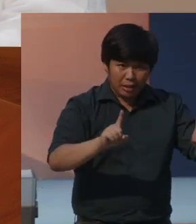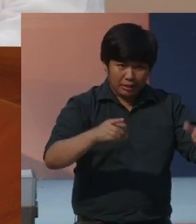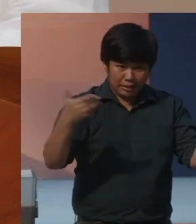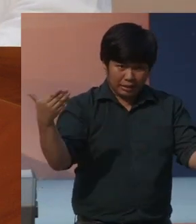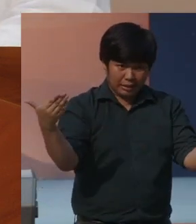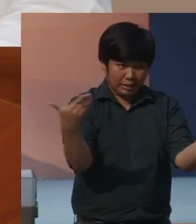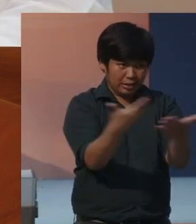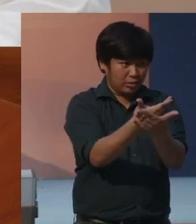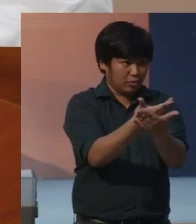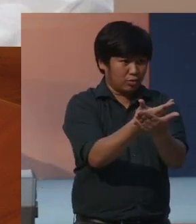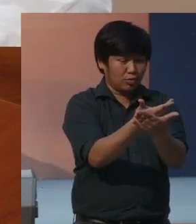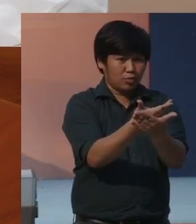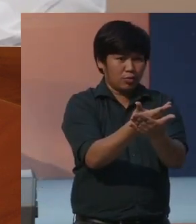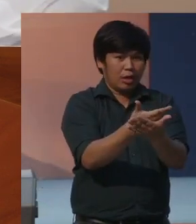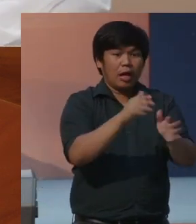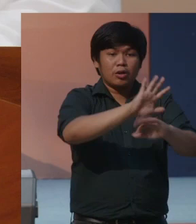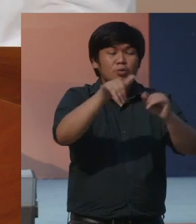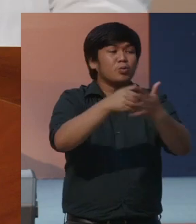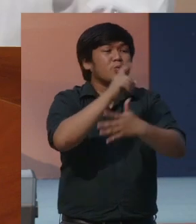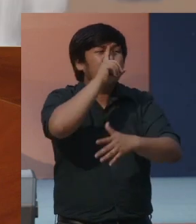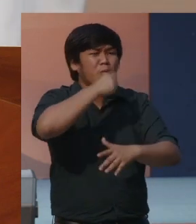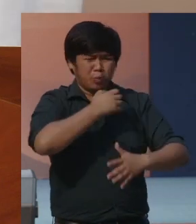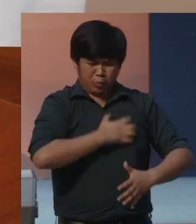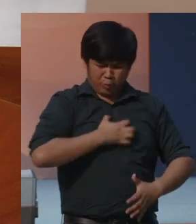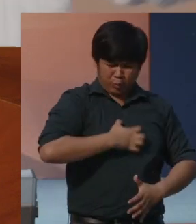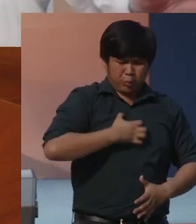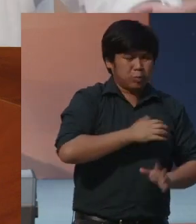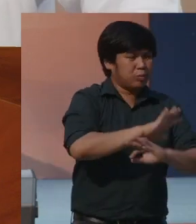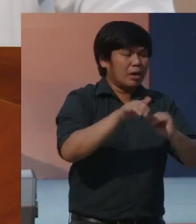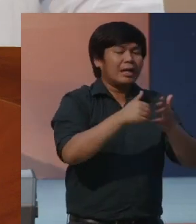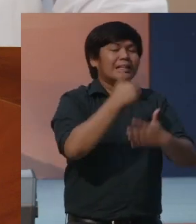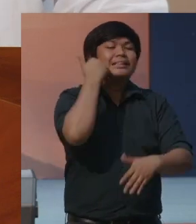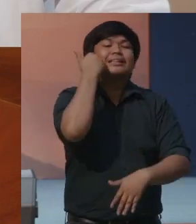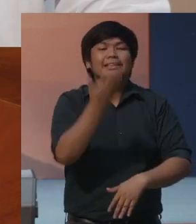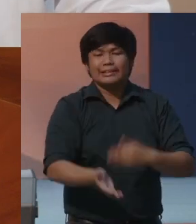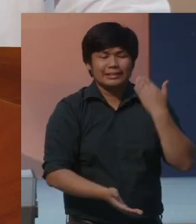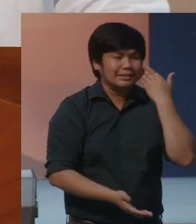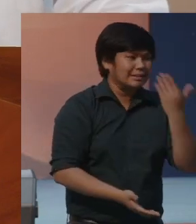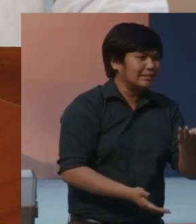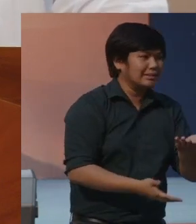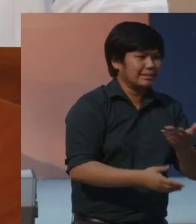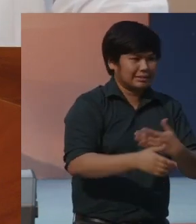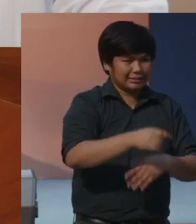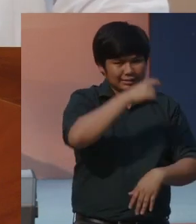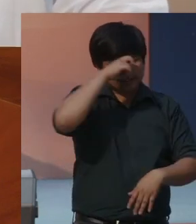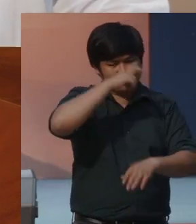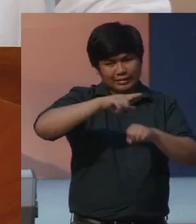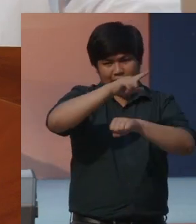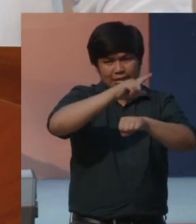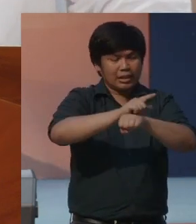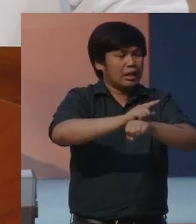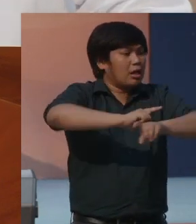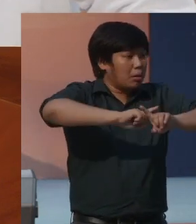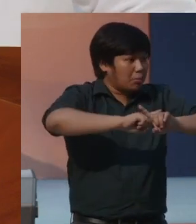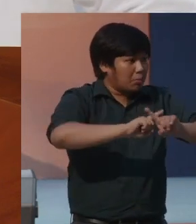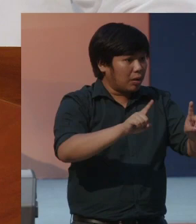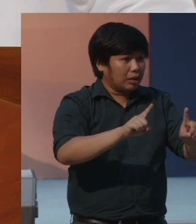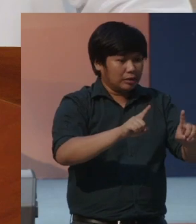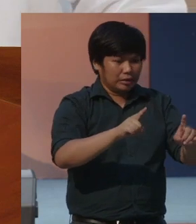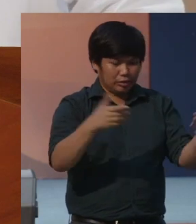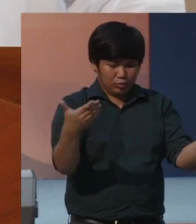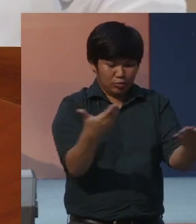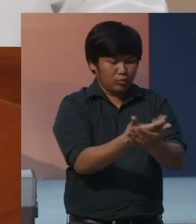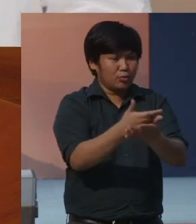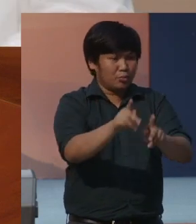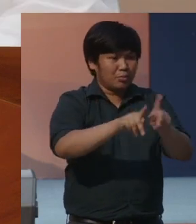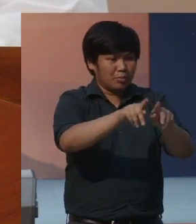na. Namatay na lahat yung mga naghimagsik sa wilderness. Muling hinamon ng Diyos ang kanyang